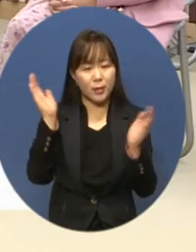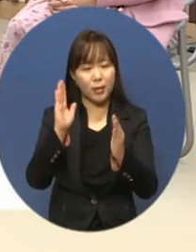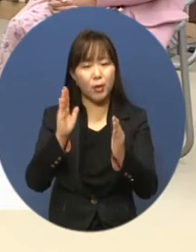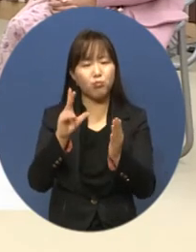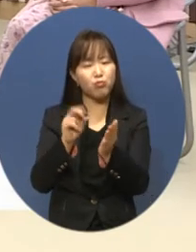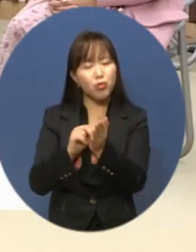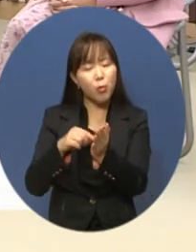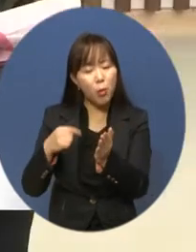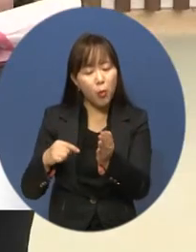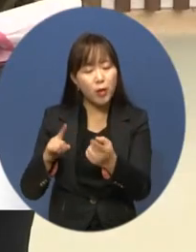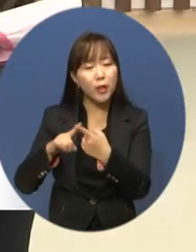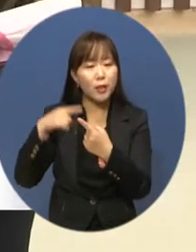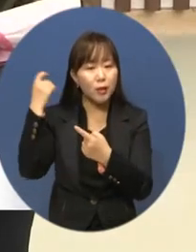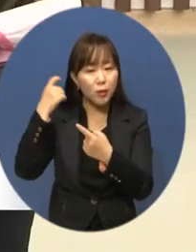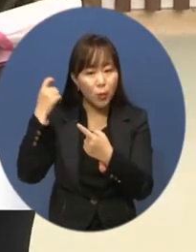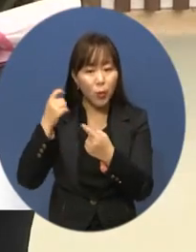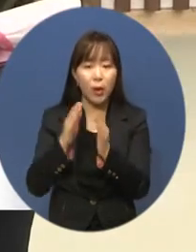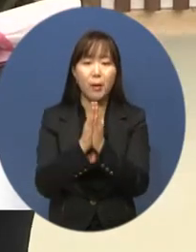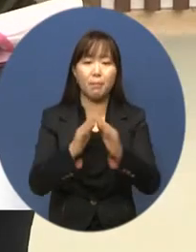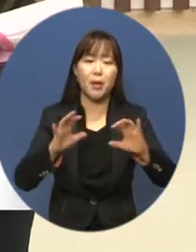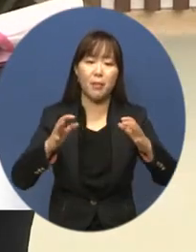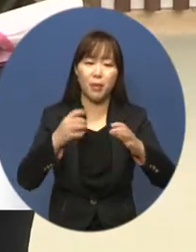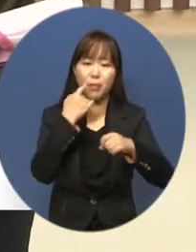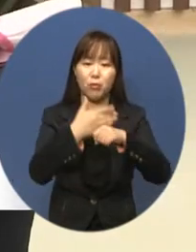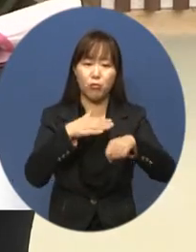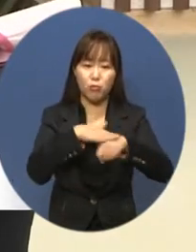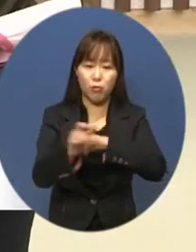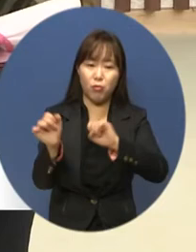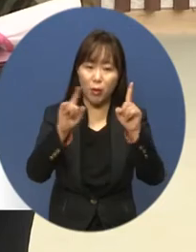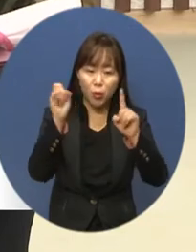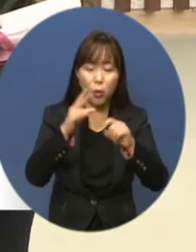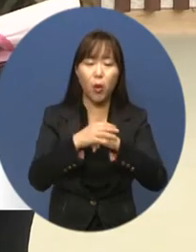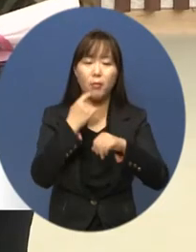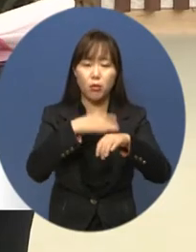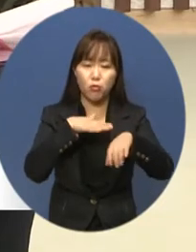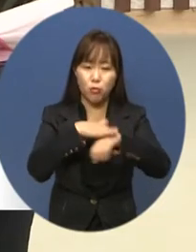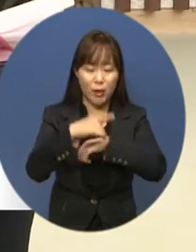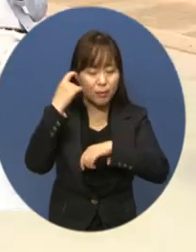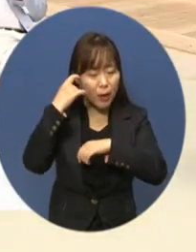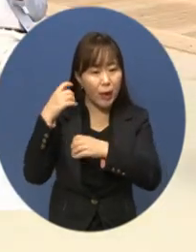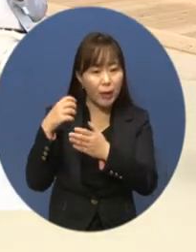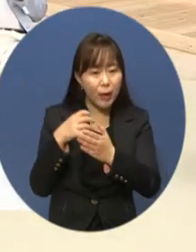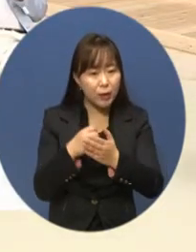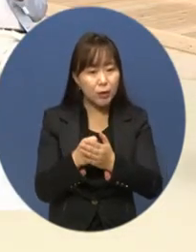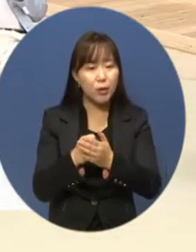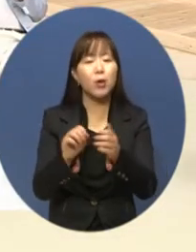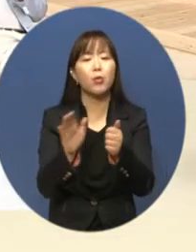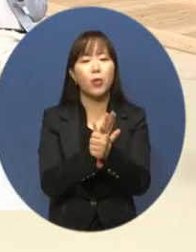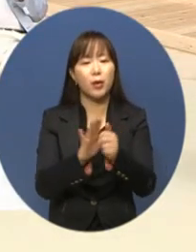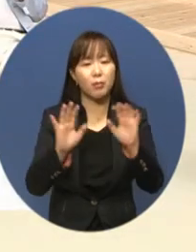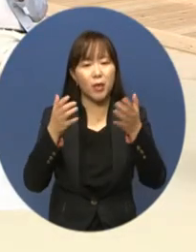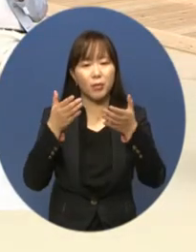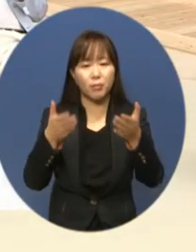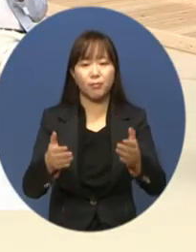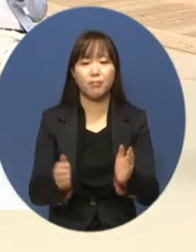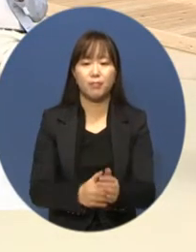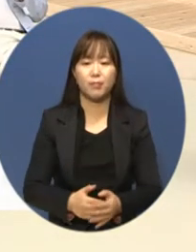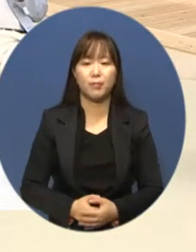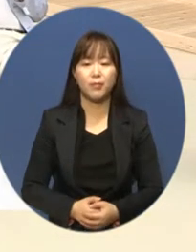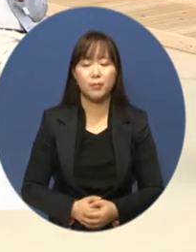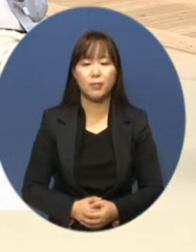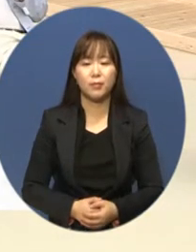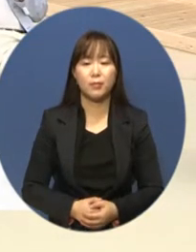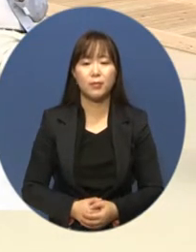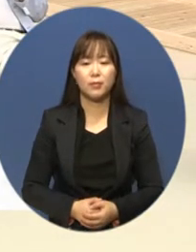학생들의 애로사항을 듣고 미얀마 민주주의 회복과 민주화의 지지를 담은 위안과 응원의 자리로 진행됐습니다